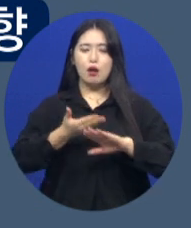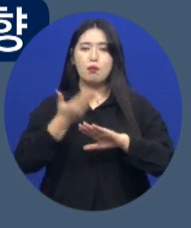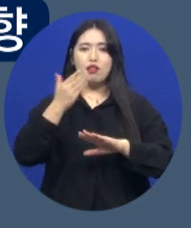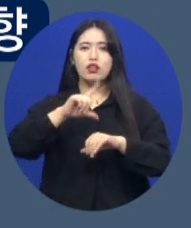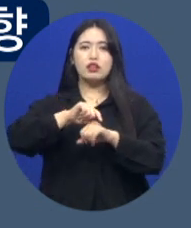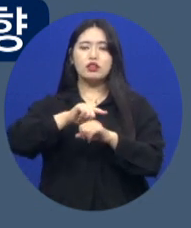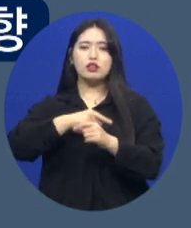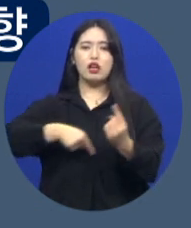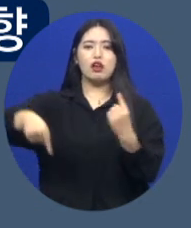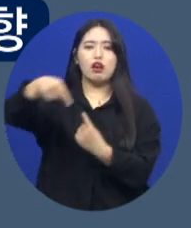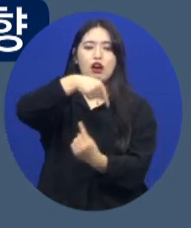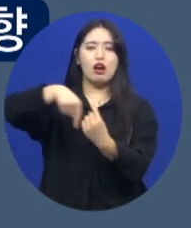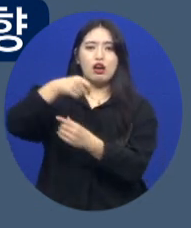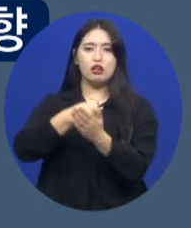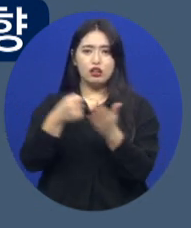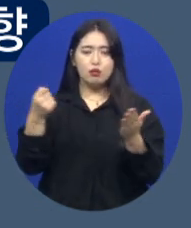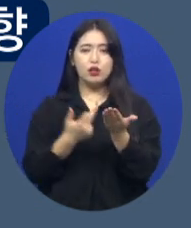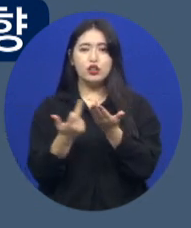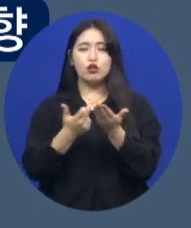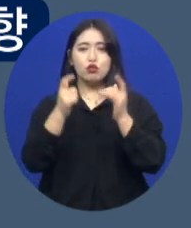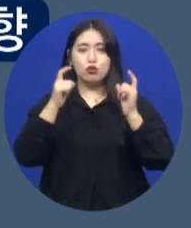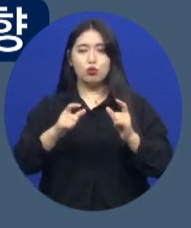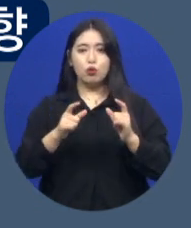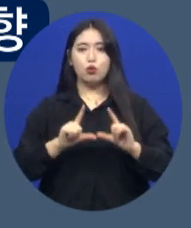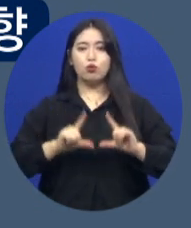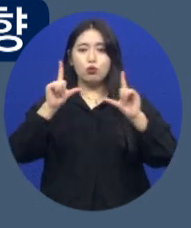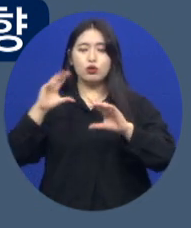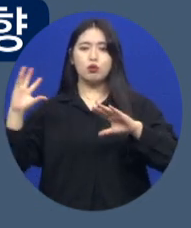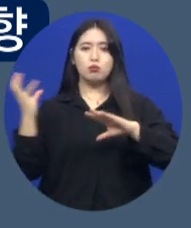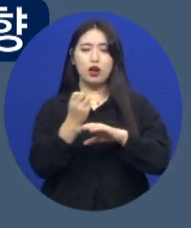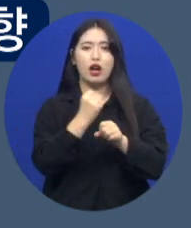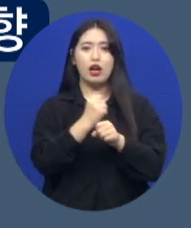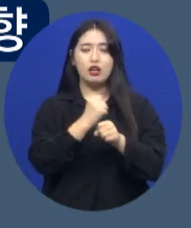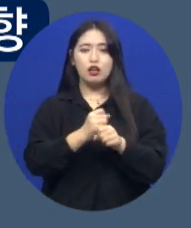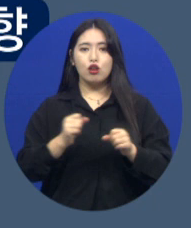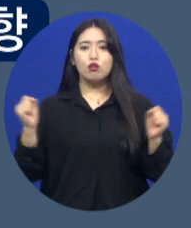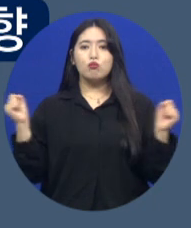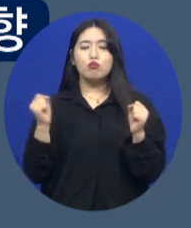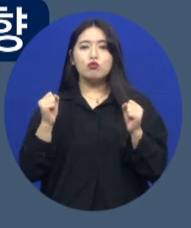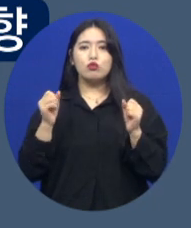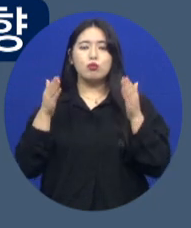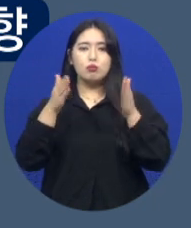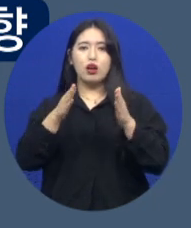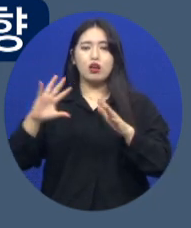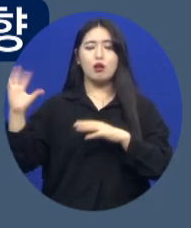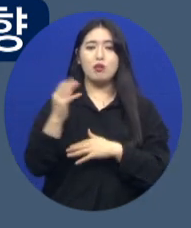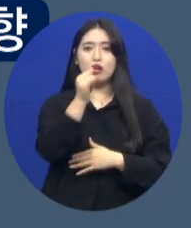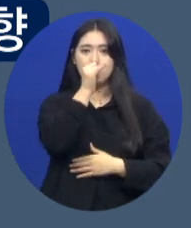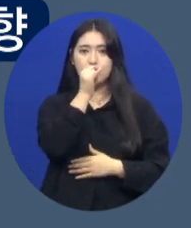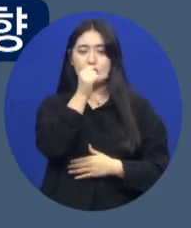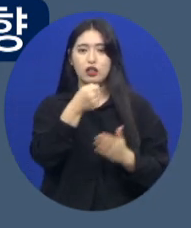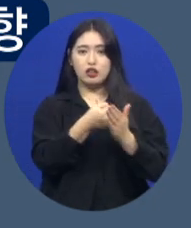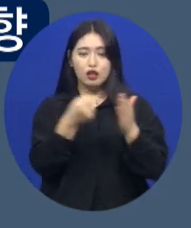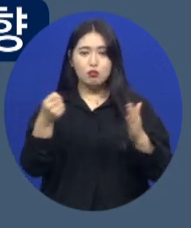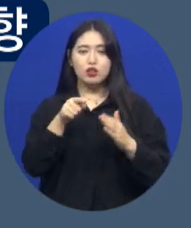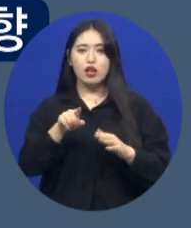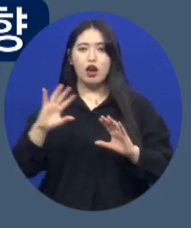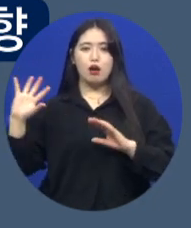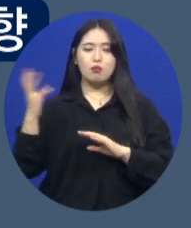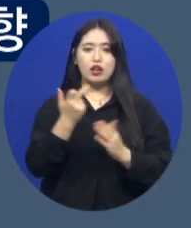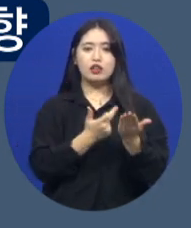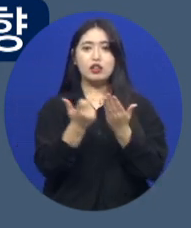때문에 제주도 동쪽 으로 북상할 때는 북동 풍이 강하게 불 거든요 어 그래서 북동 풍이